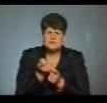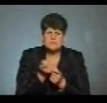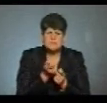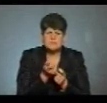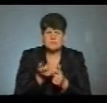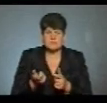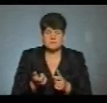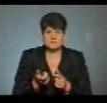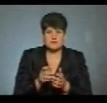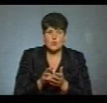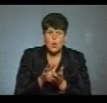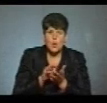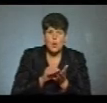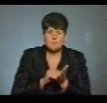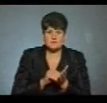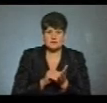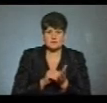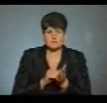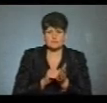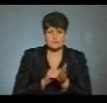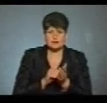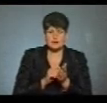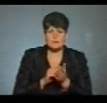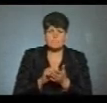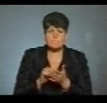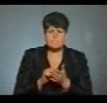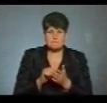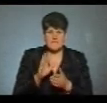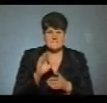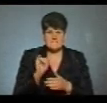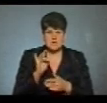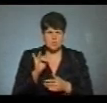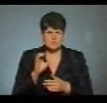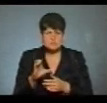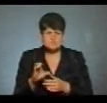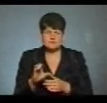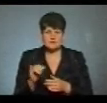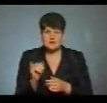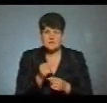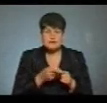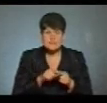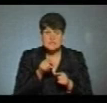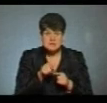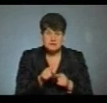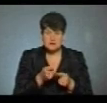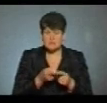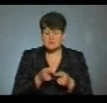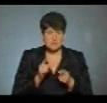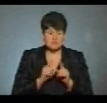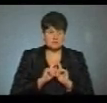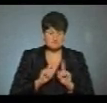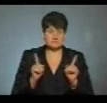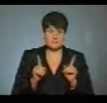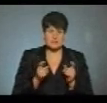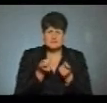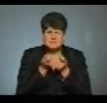одиничні копії генетичного матеріалу вірусу. І це направда фантастично. Це